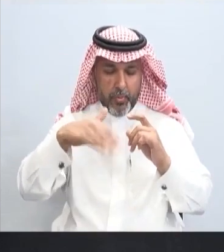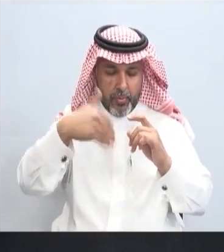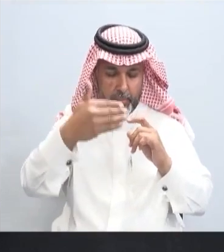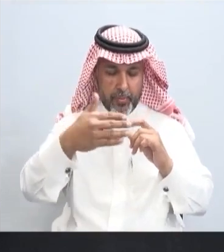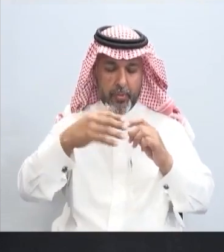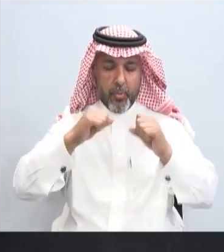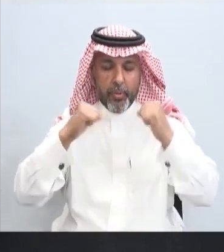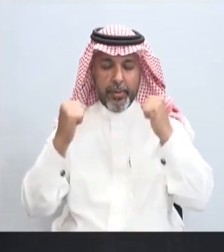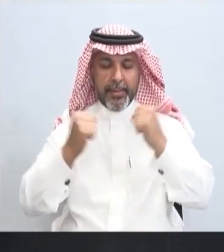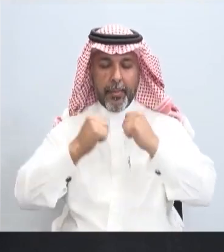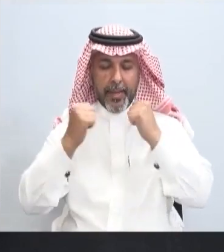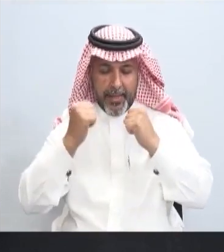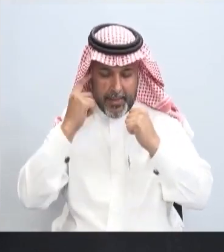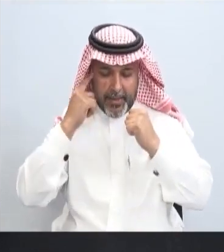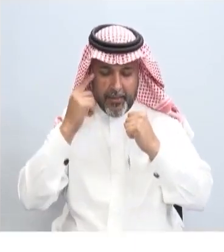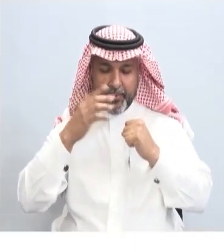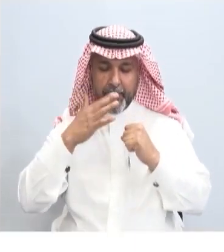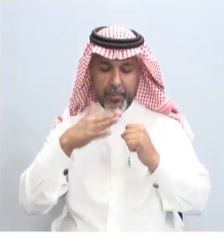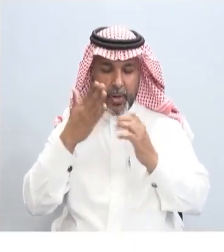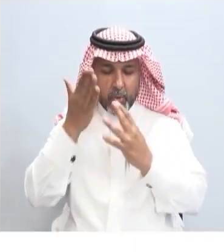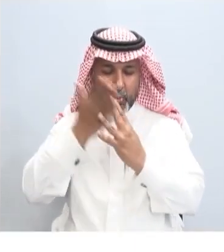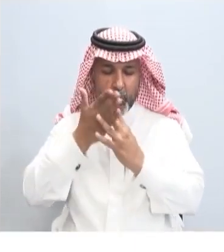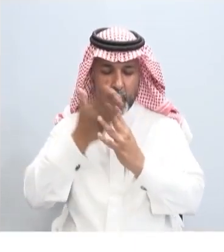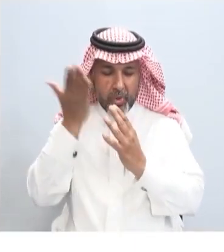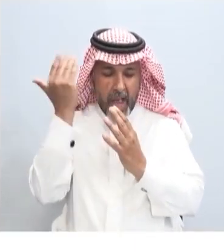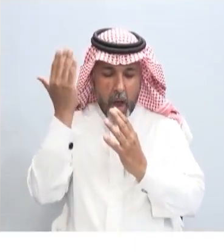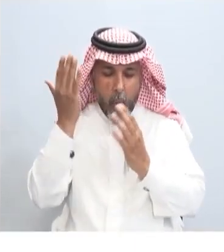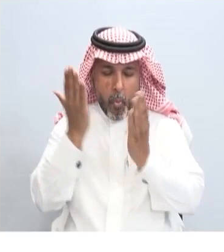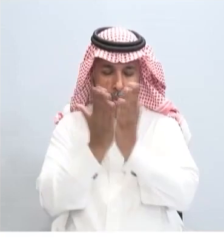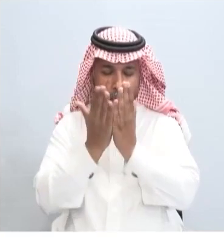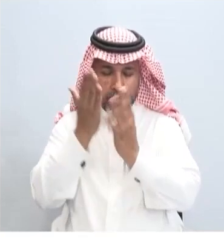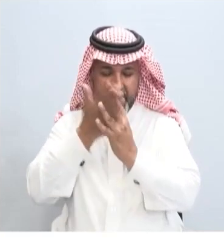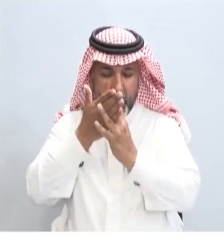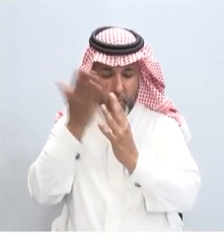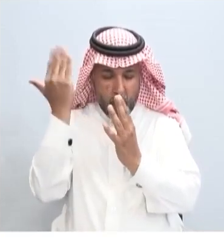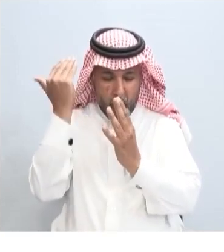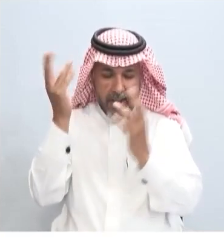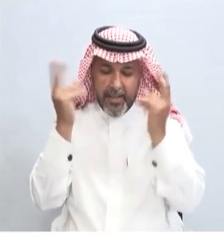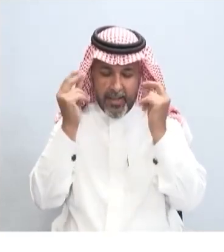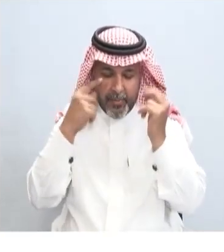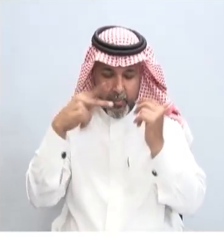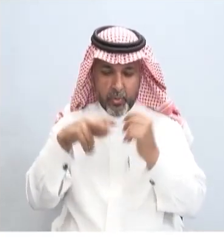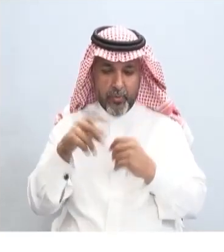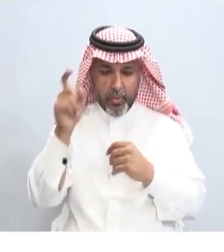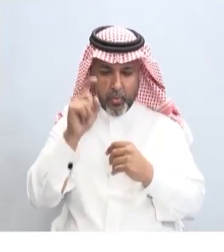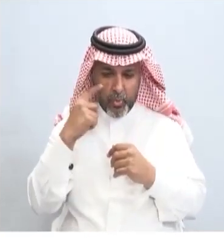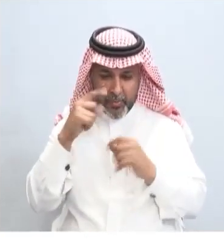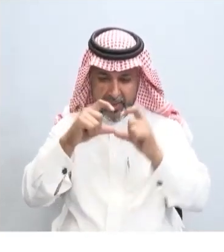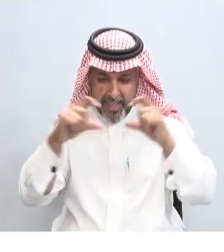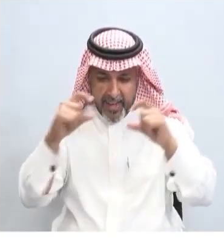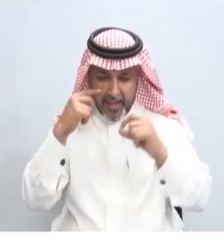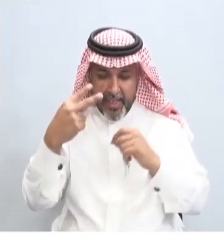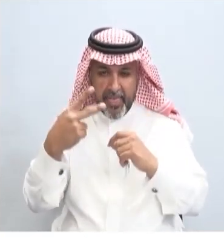نتمنى انكم تكونون مستمتعين معنا في هذه الدروس لاحظوا معي اعزائي الطلاب والطالبات ان احنا سنغطي